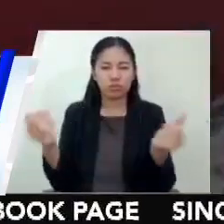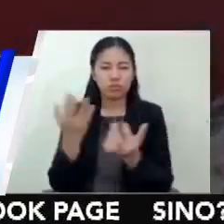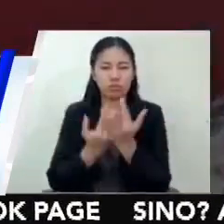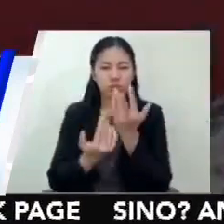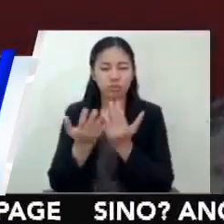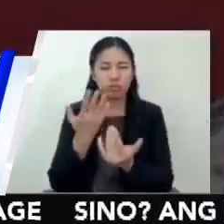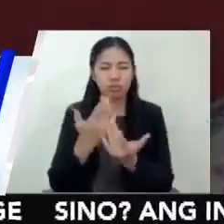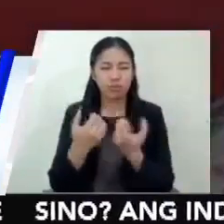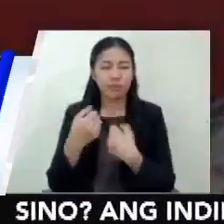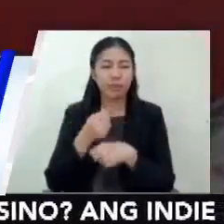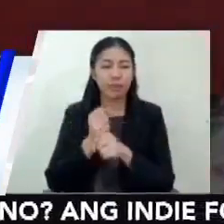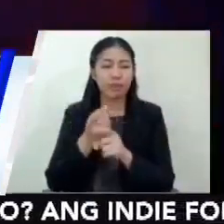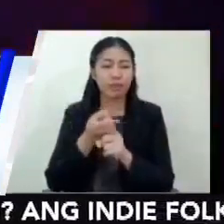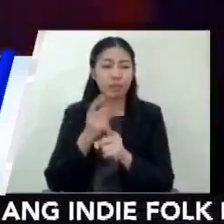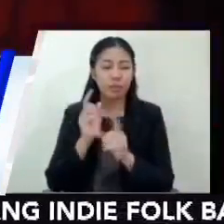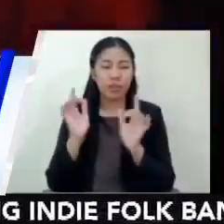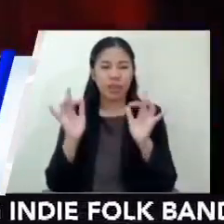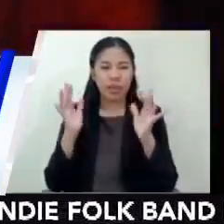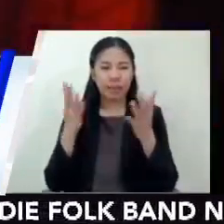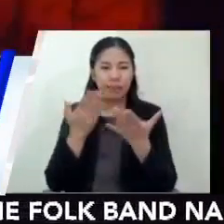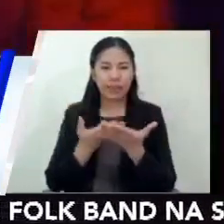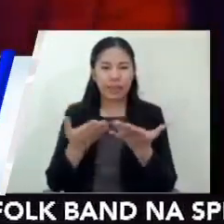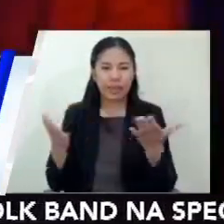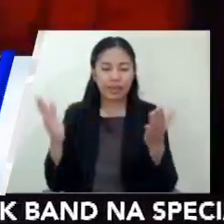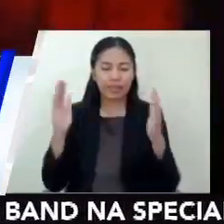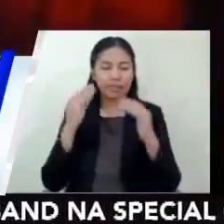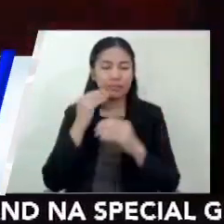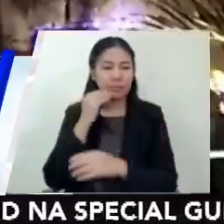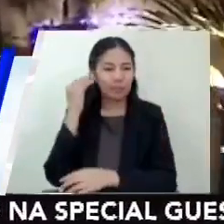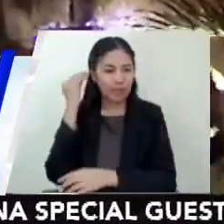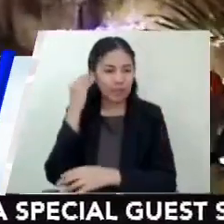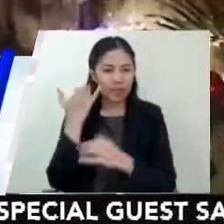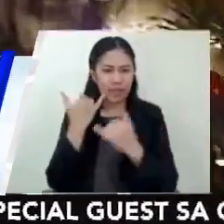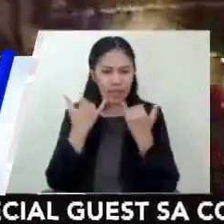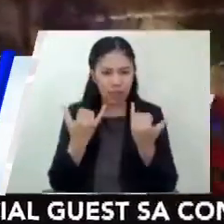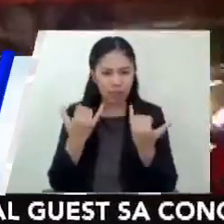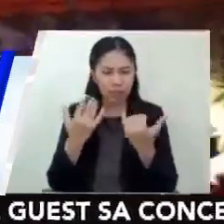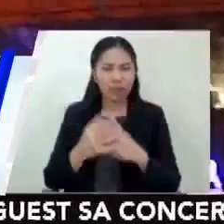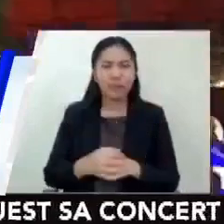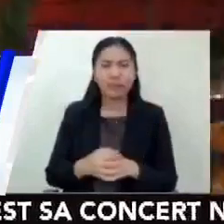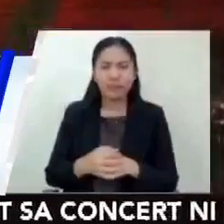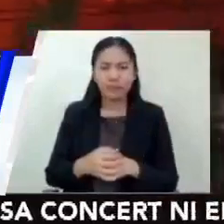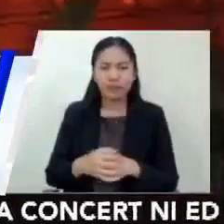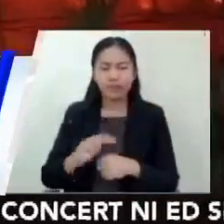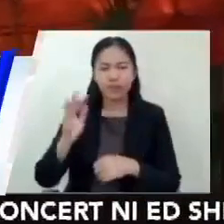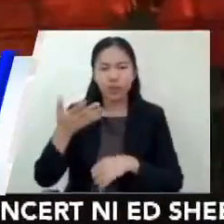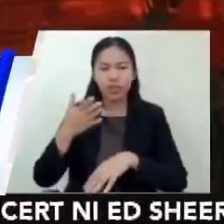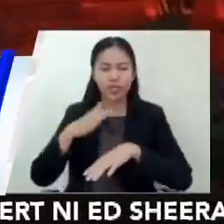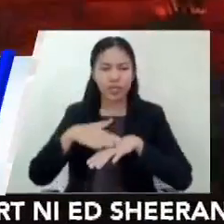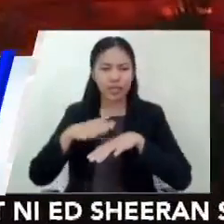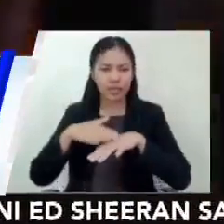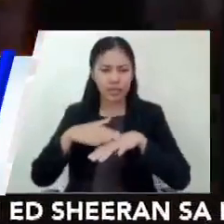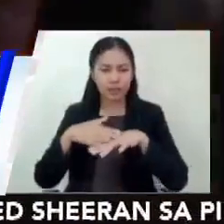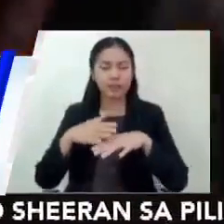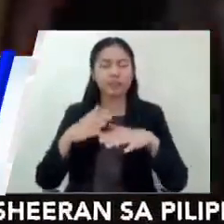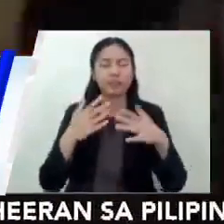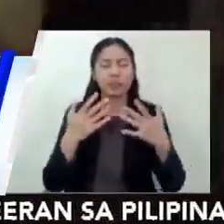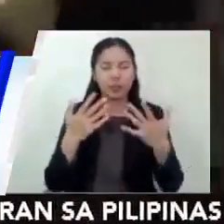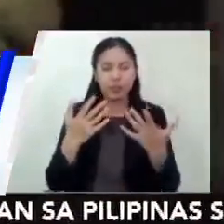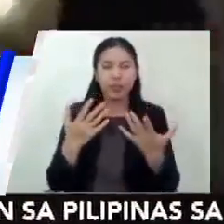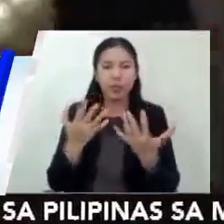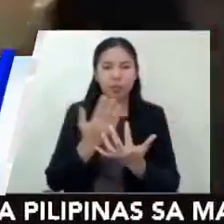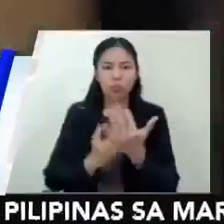bahay. Dahil dyan, inakyat na sa 4th na alarmang sunog kung saan hindi bababa sa 16 na fire truck ang